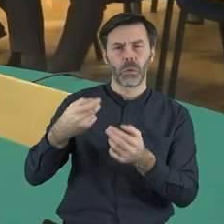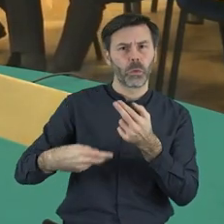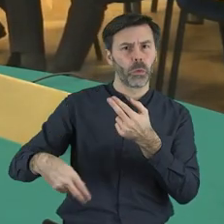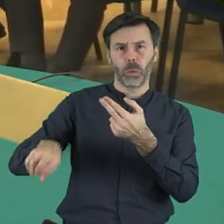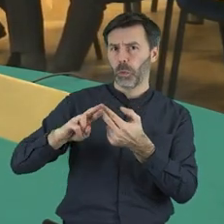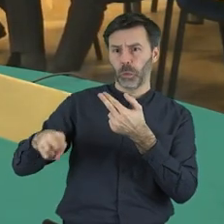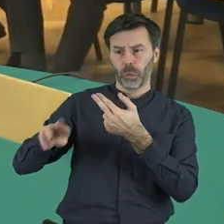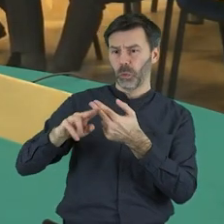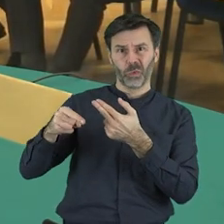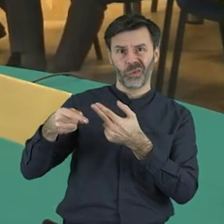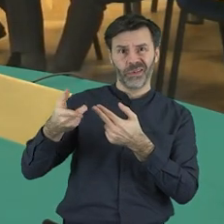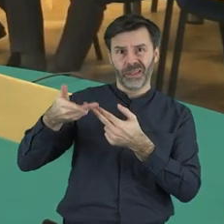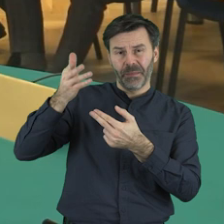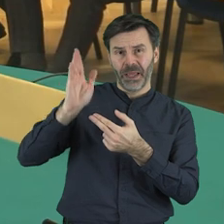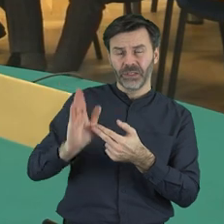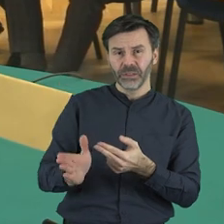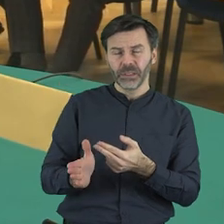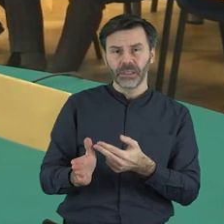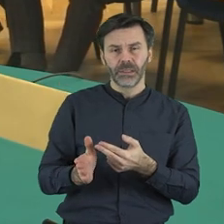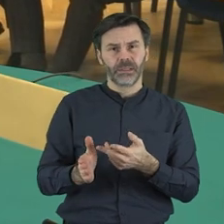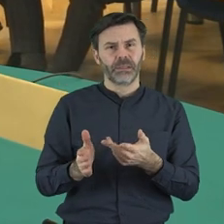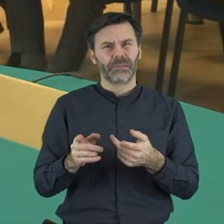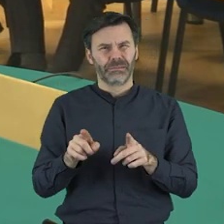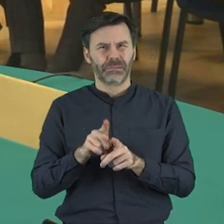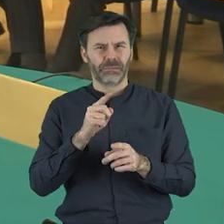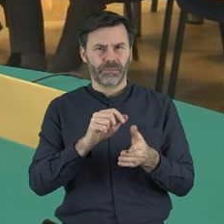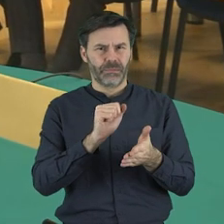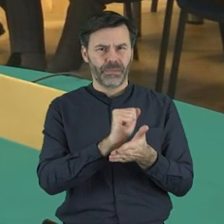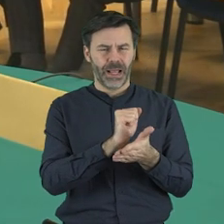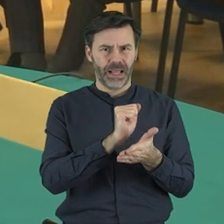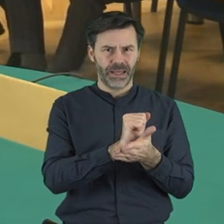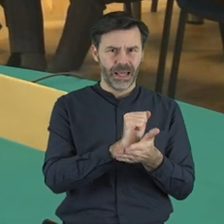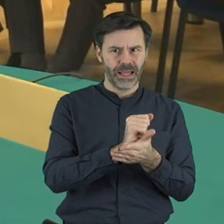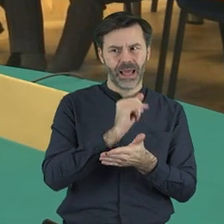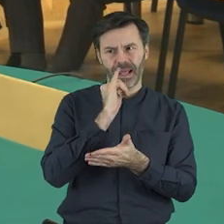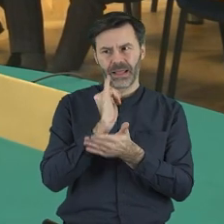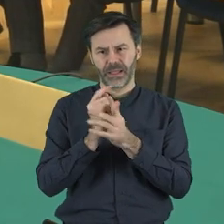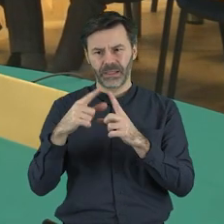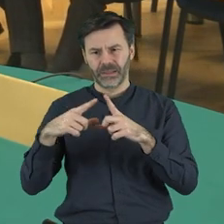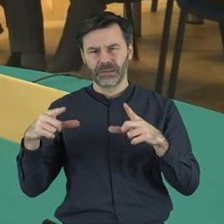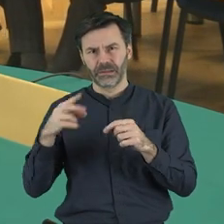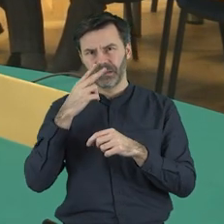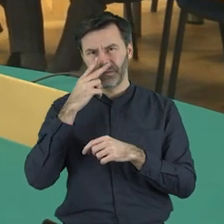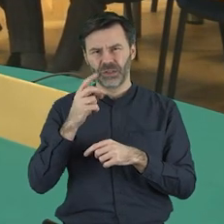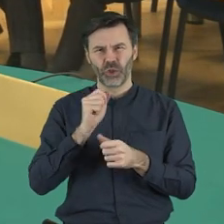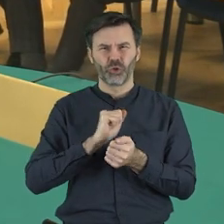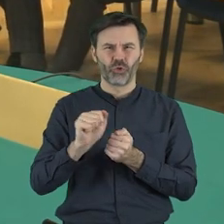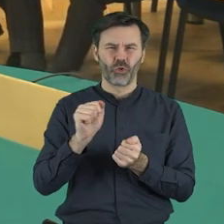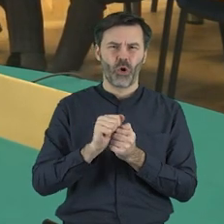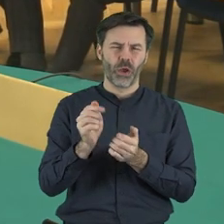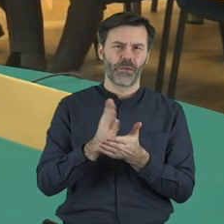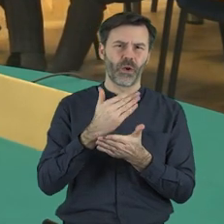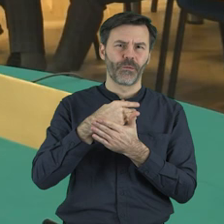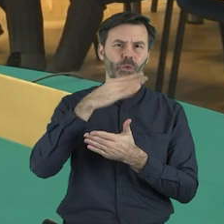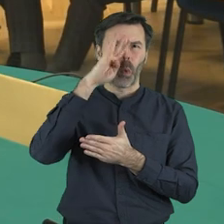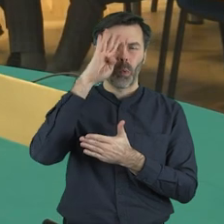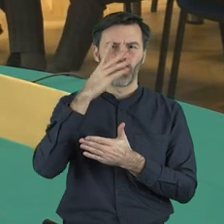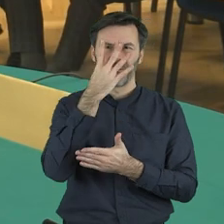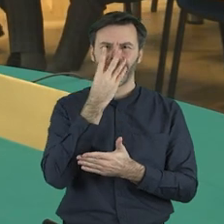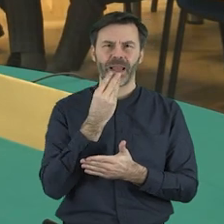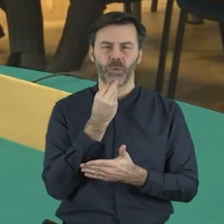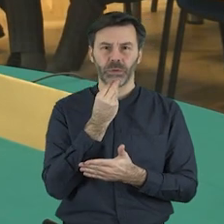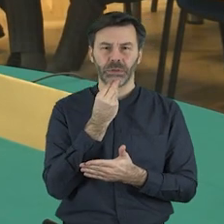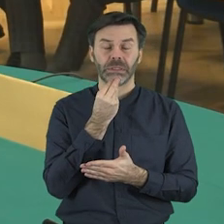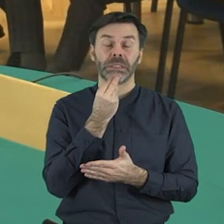prasowych, które szkodzą naszemu wizerunkowi jako województwa łódzkiego, no to po tej sesji pozostaniemy jeszcze z